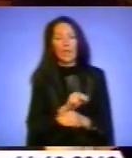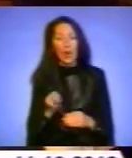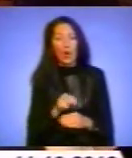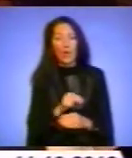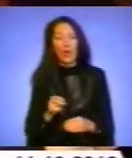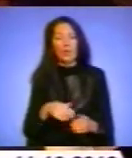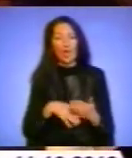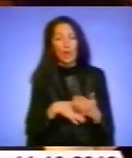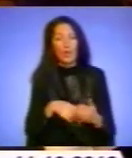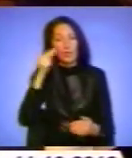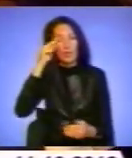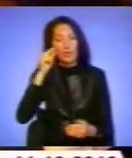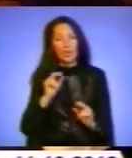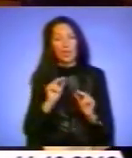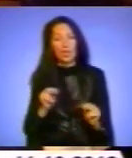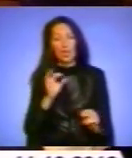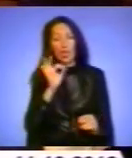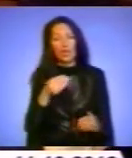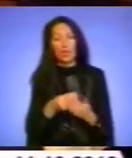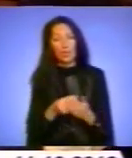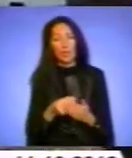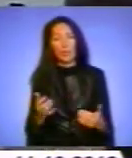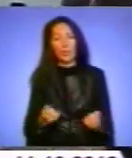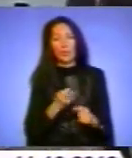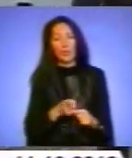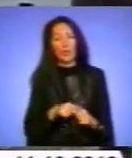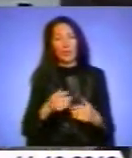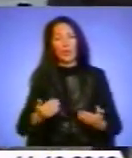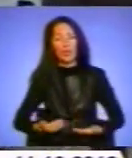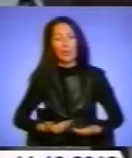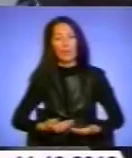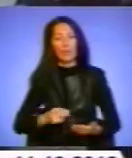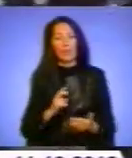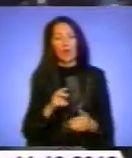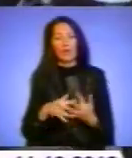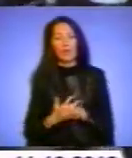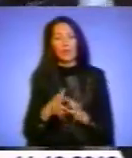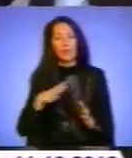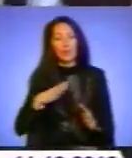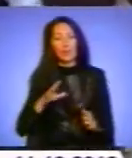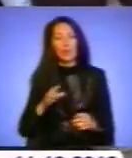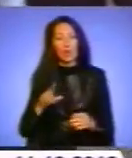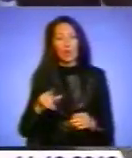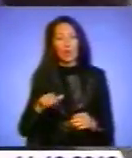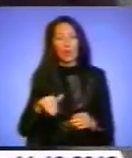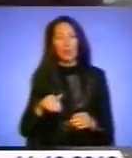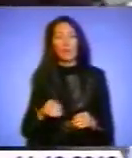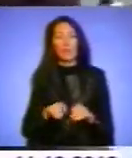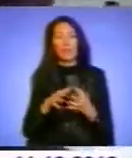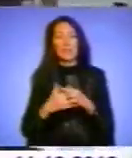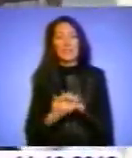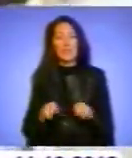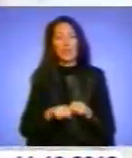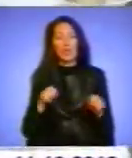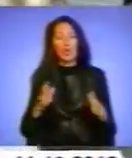І взагалі, чесно кажучи, матеріально підтримувати їх в цьому житті. У Красному сподіваються, що згодом в селі відкриють будинок сімейного типу,